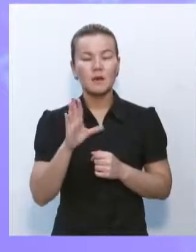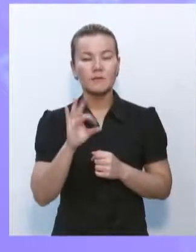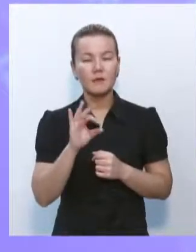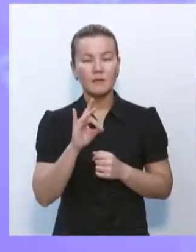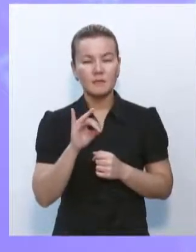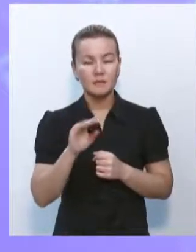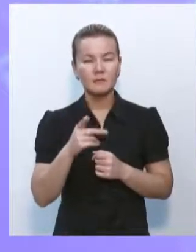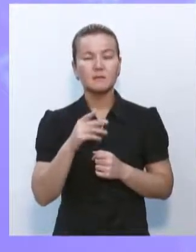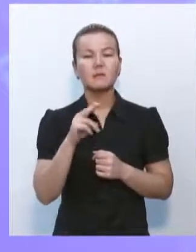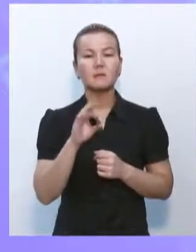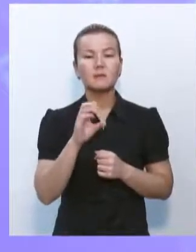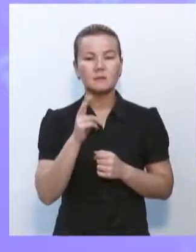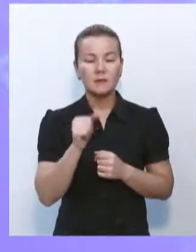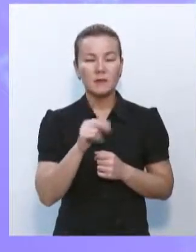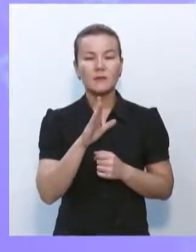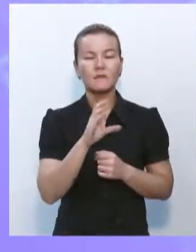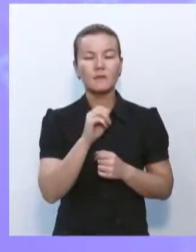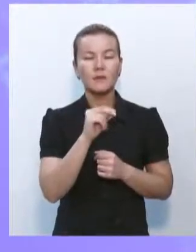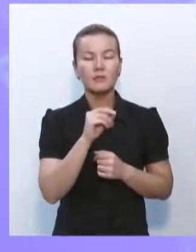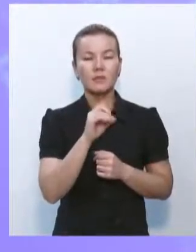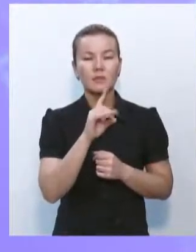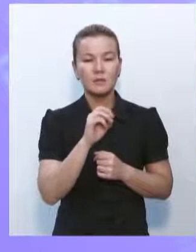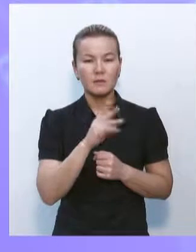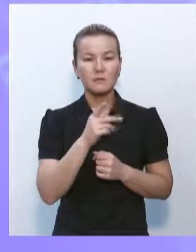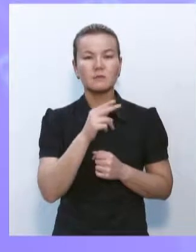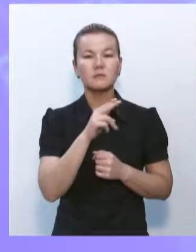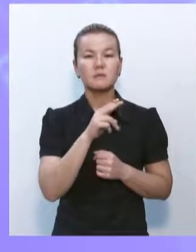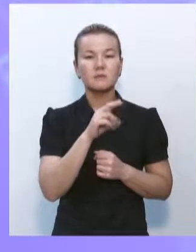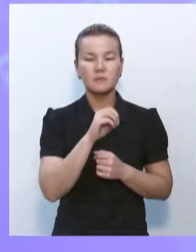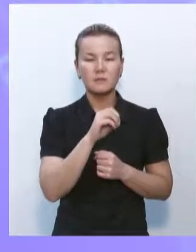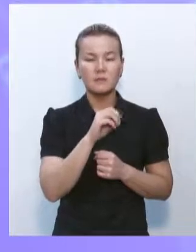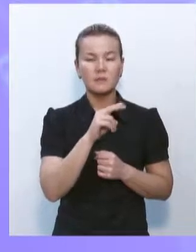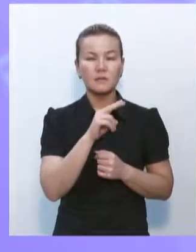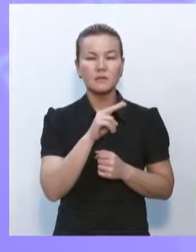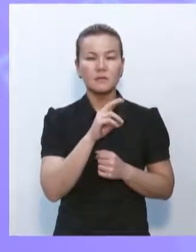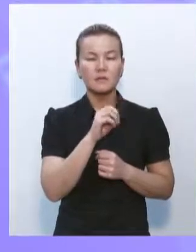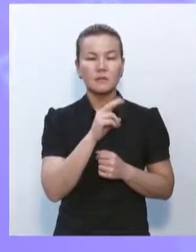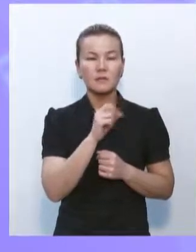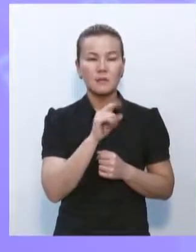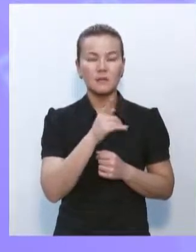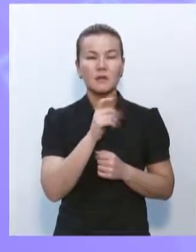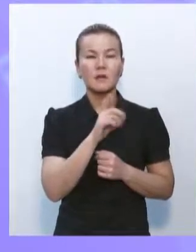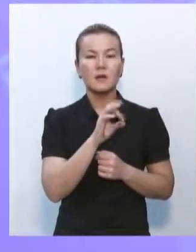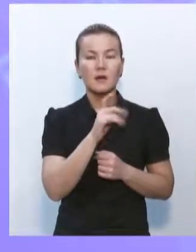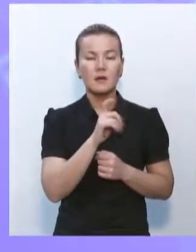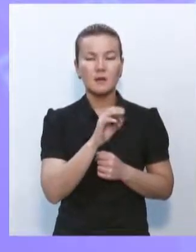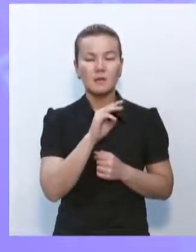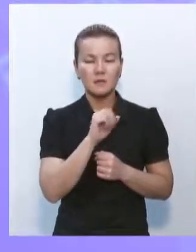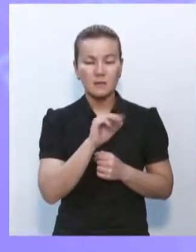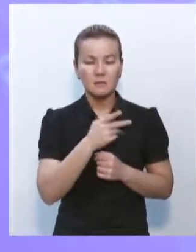заговорить, доска, вечереть, дикарь, коробок, хохотать,